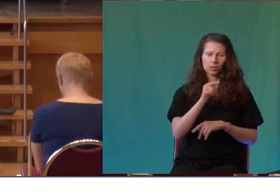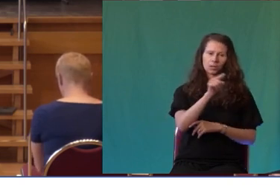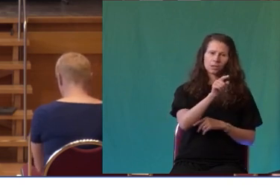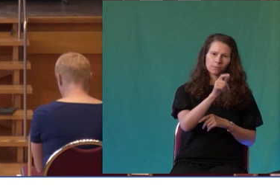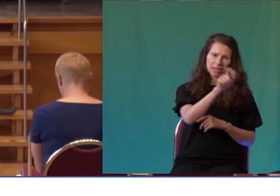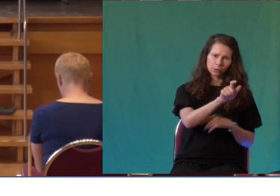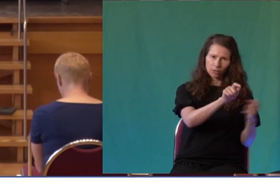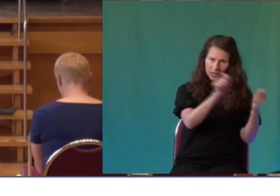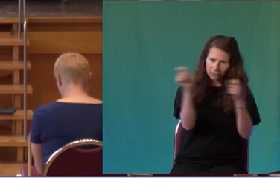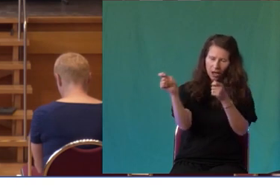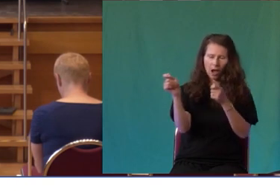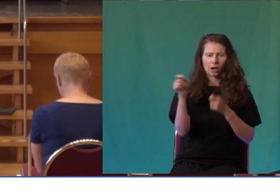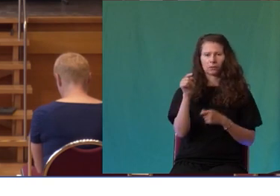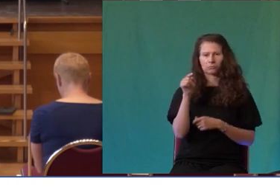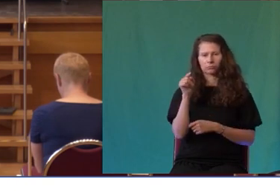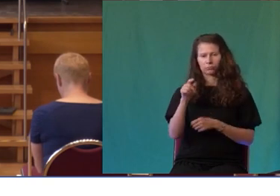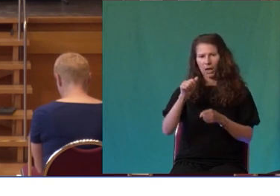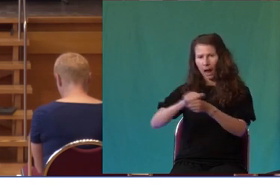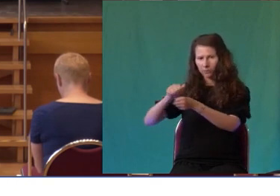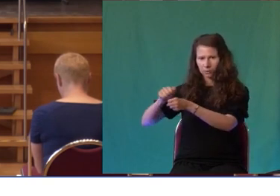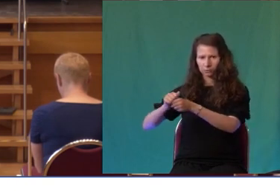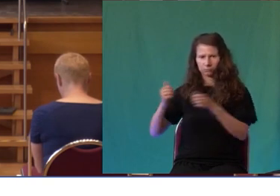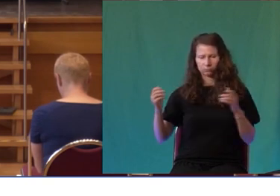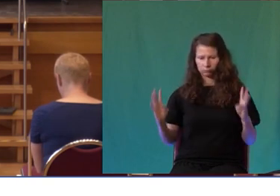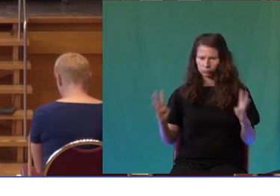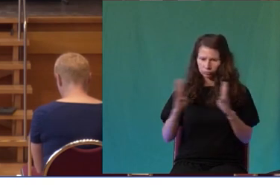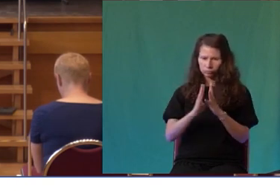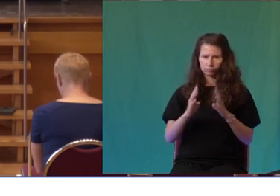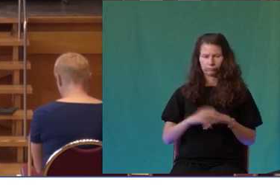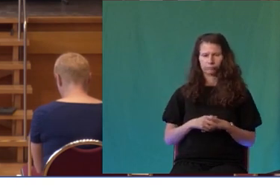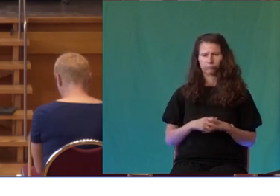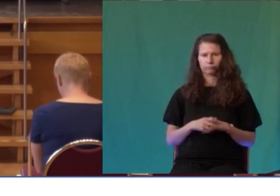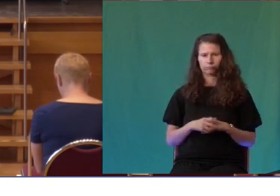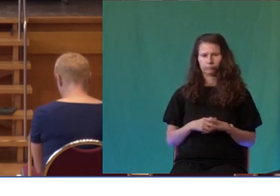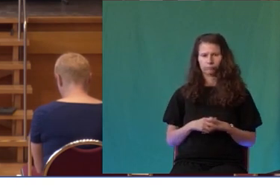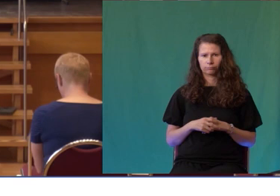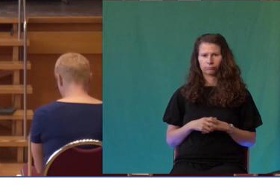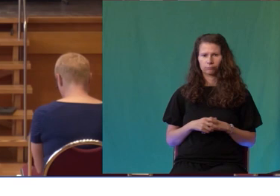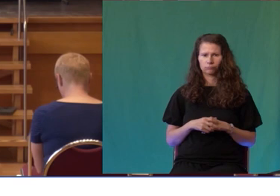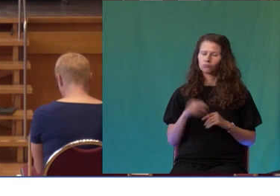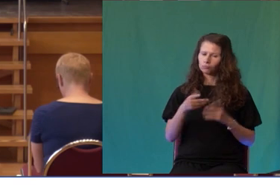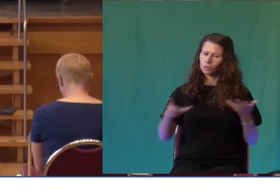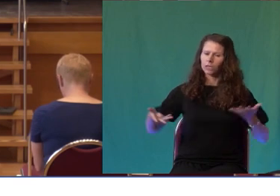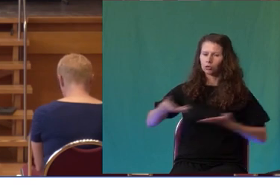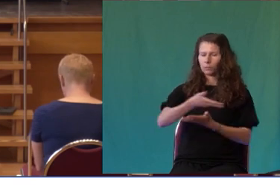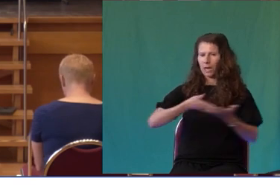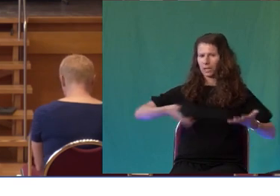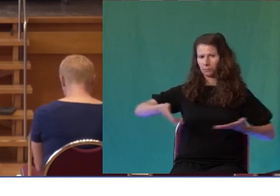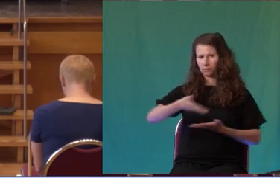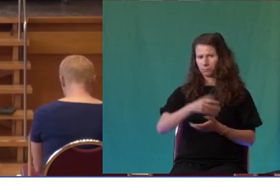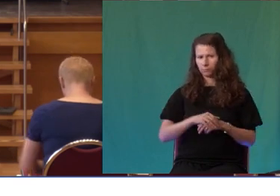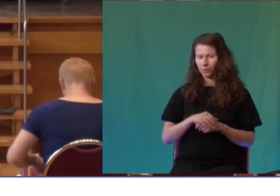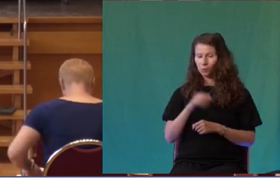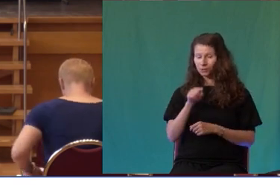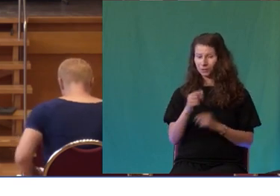und auch von den Ämtern Leute dann gibt es ein Gespräch und das Wichtige